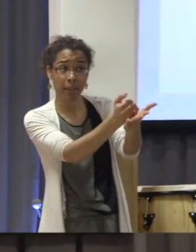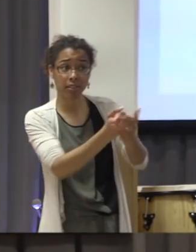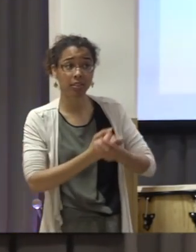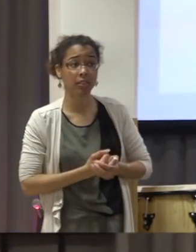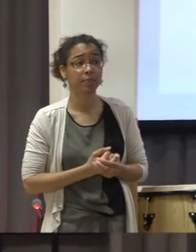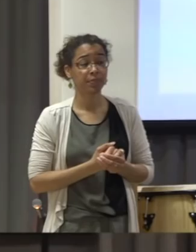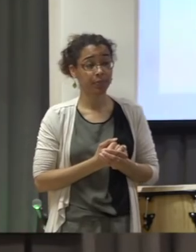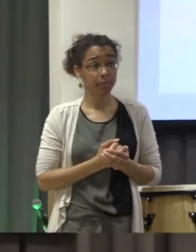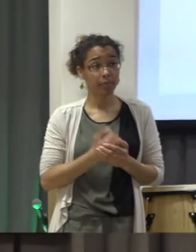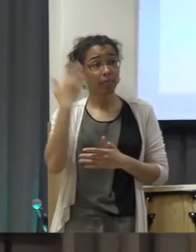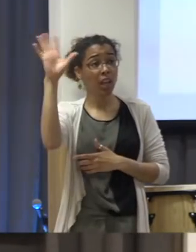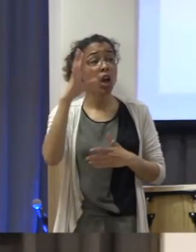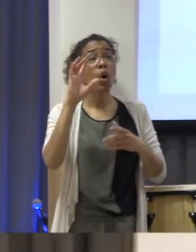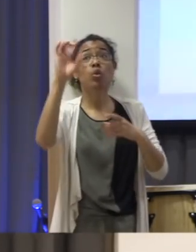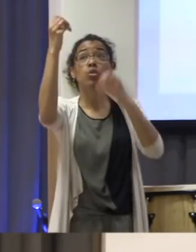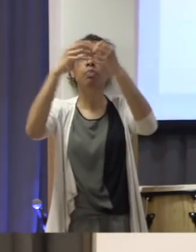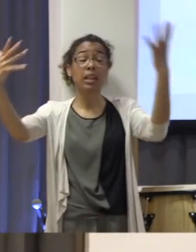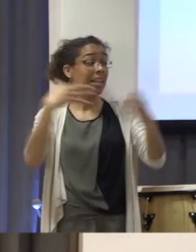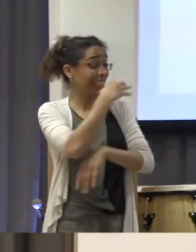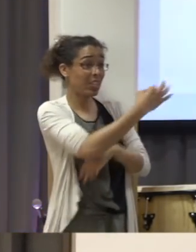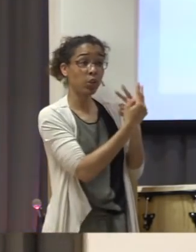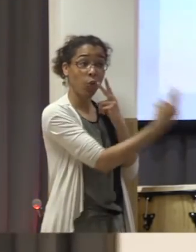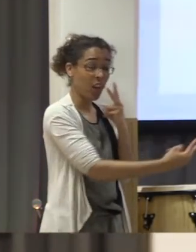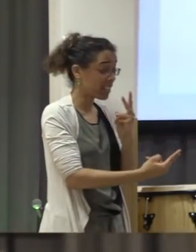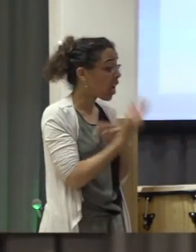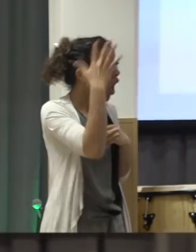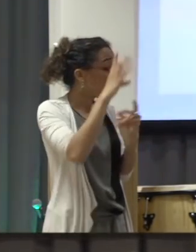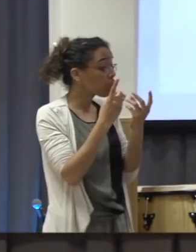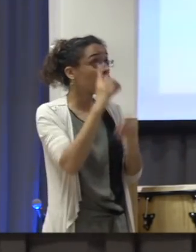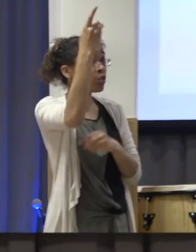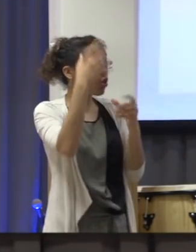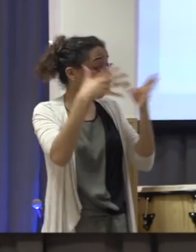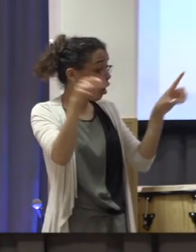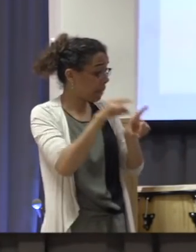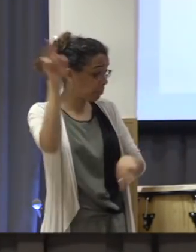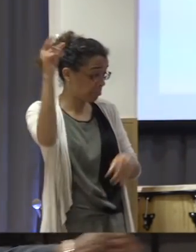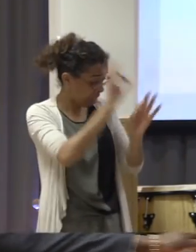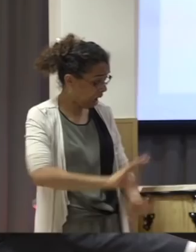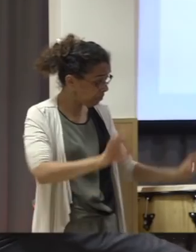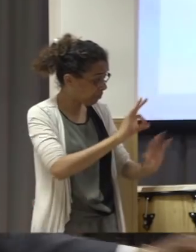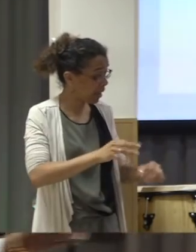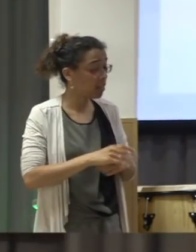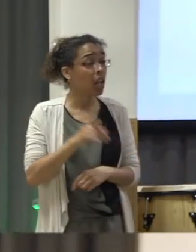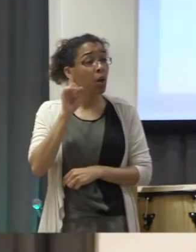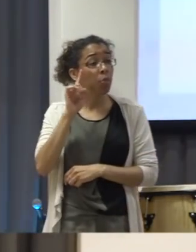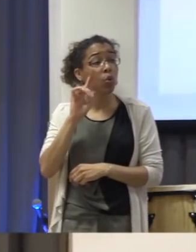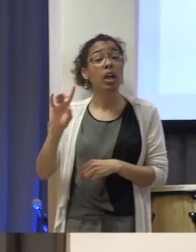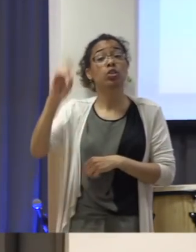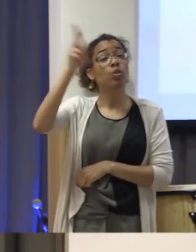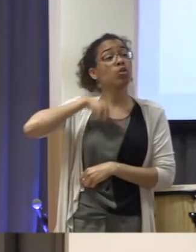pas un Dieu si grand. Dis-le même à ton voisin. Il n'y a pas un Dieu si grand que notre Dieu. Parce que notre Dieu est